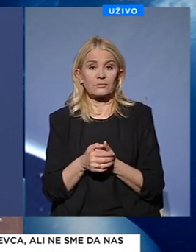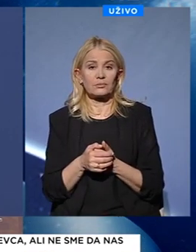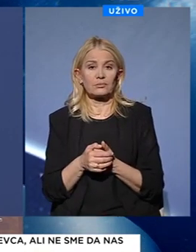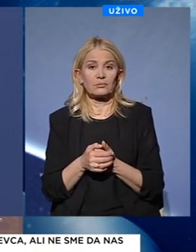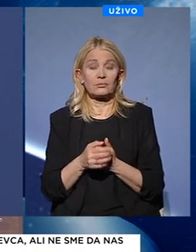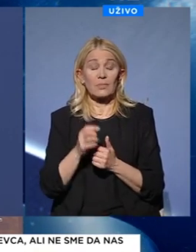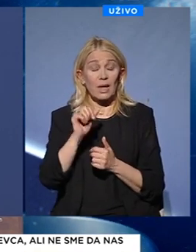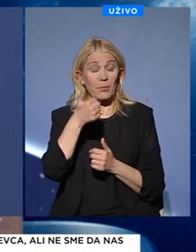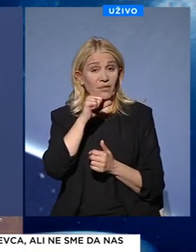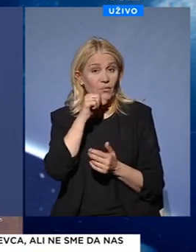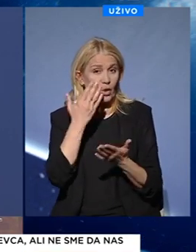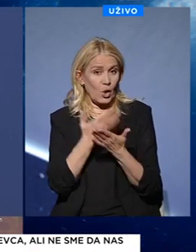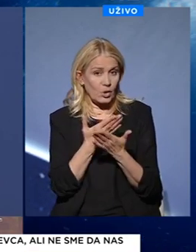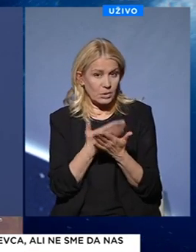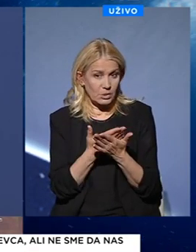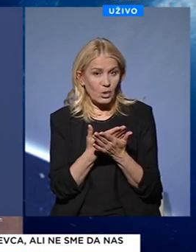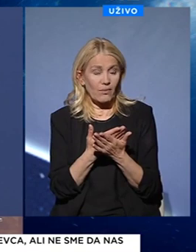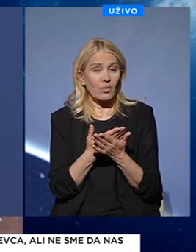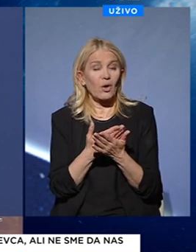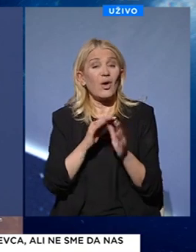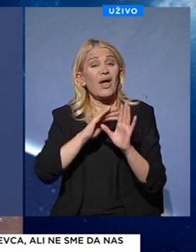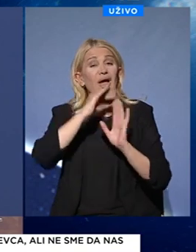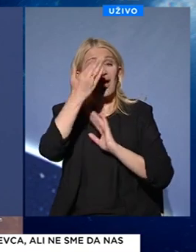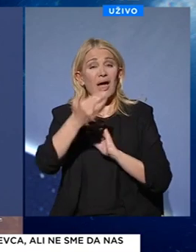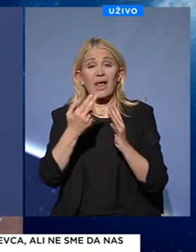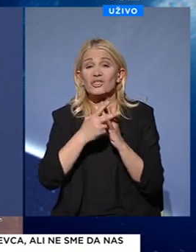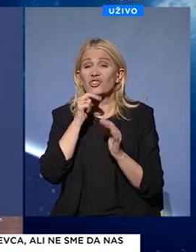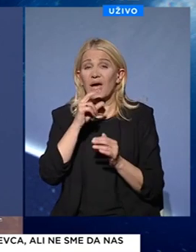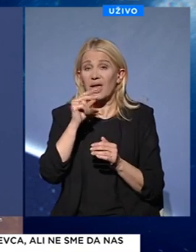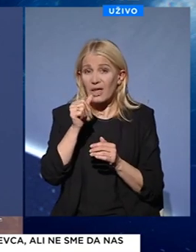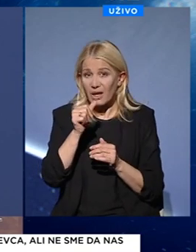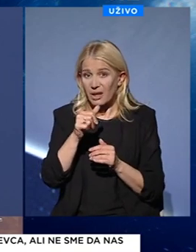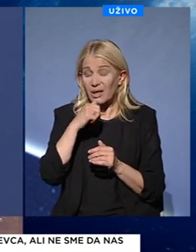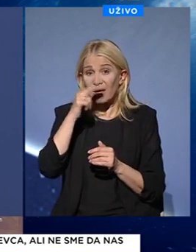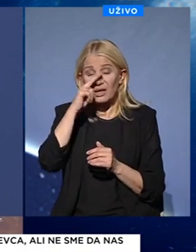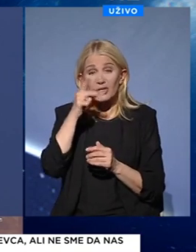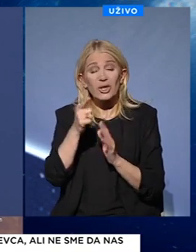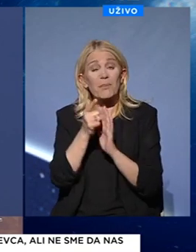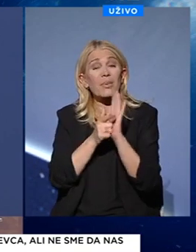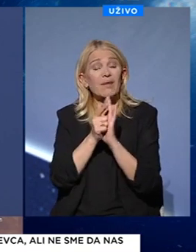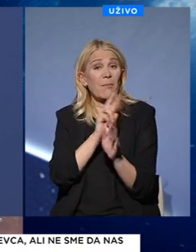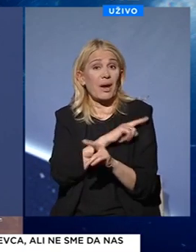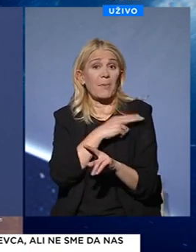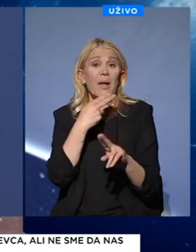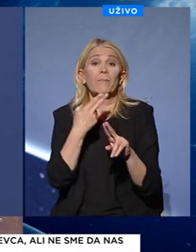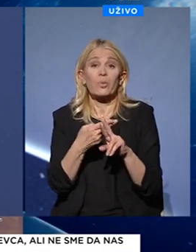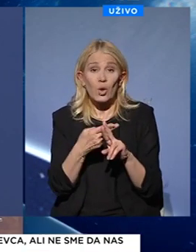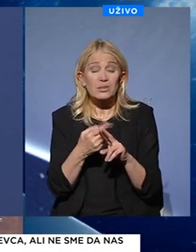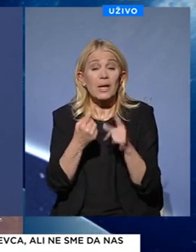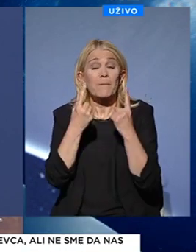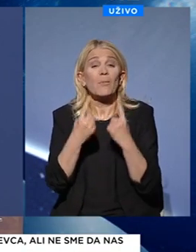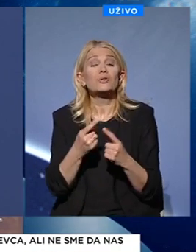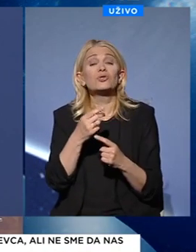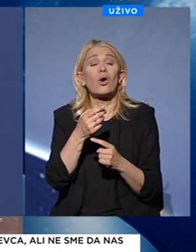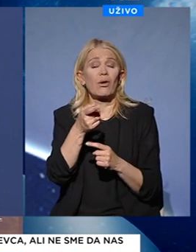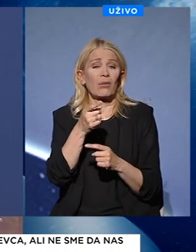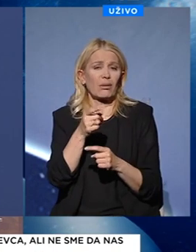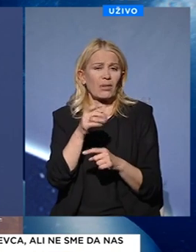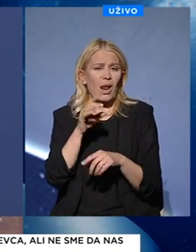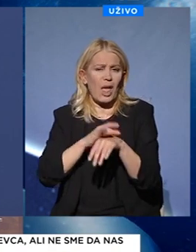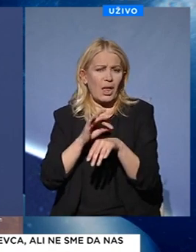Prvo i osnovno, u hali Čajera, mislim, u svim tim privremenim bolnicama postoje lekarske ekipe koje